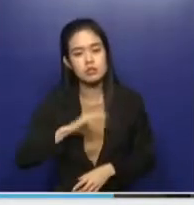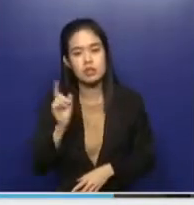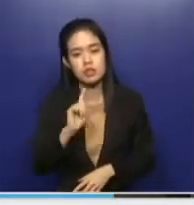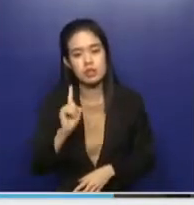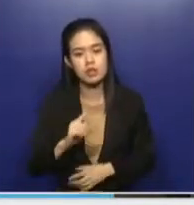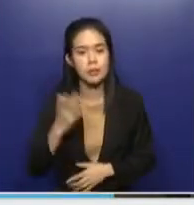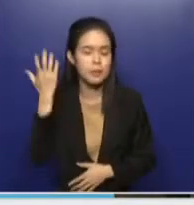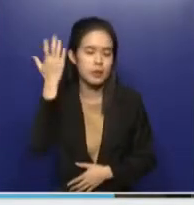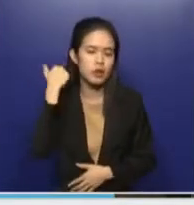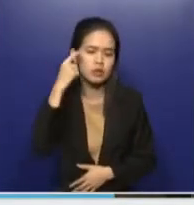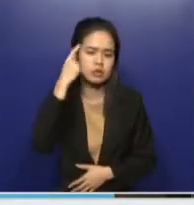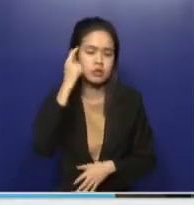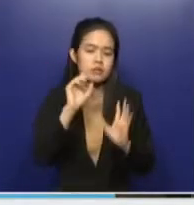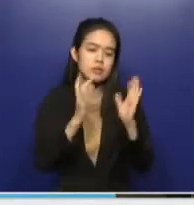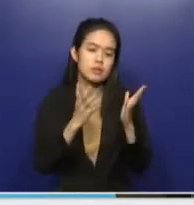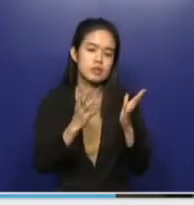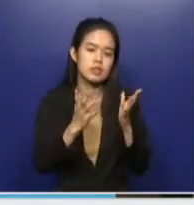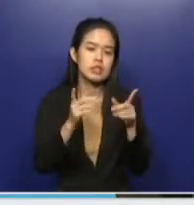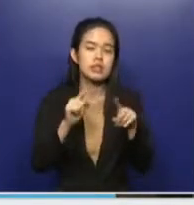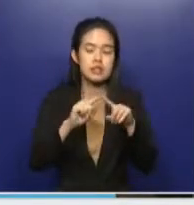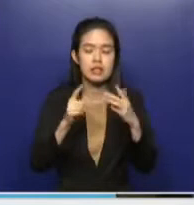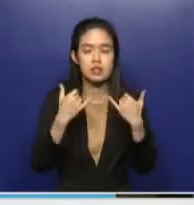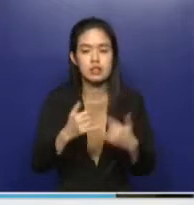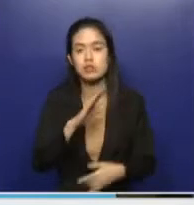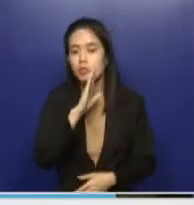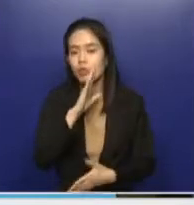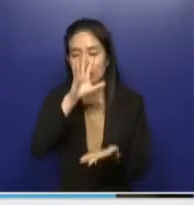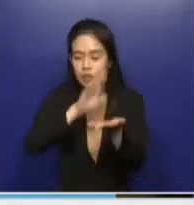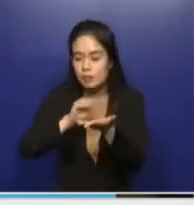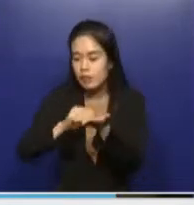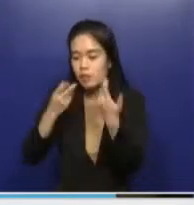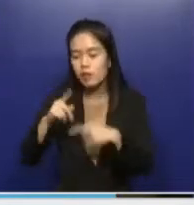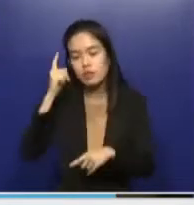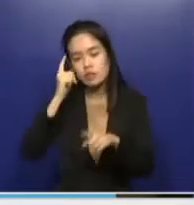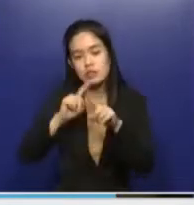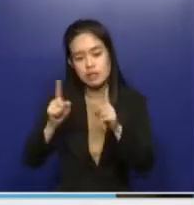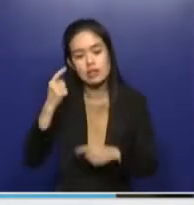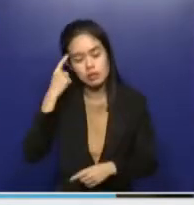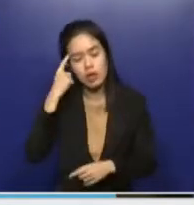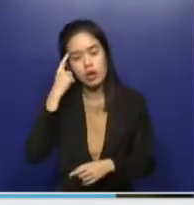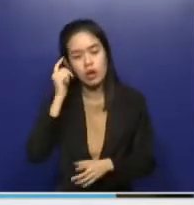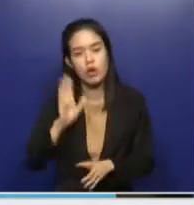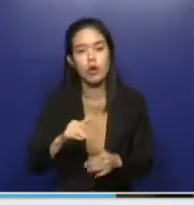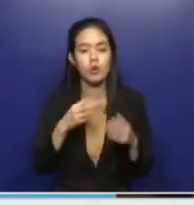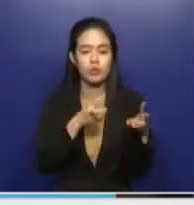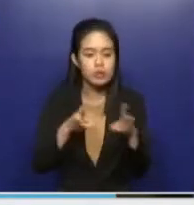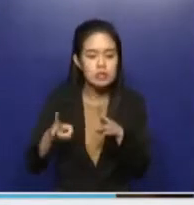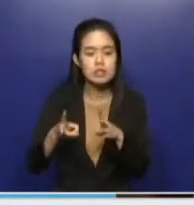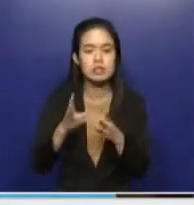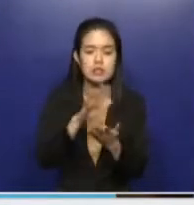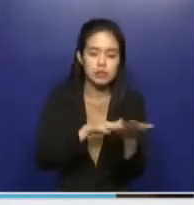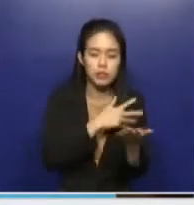องเห็นหรือคิดไม่ถึงการมองเห็นด้วยมุมมองที่หลากหลายทำให้เราเห็นความจริงที่สลับซับซ้อนม